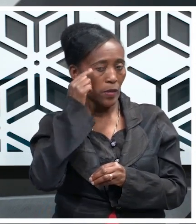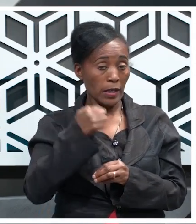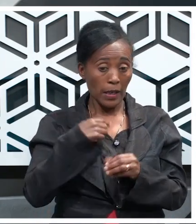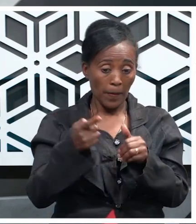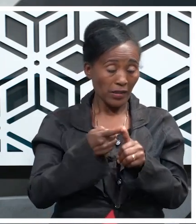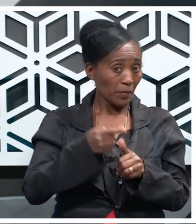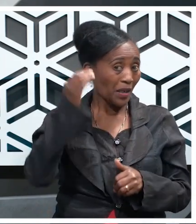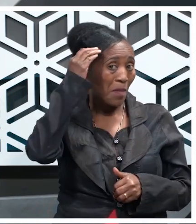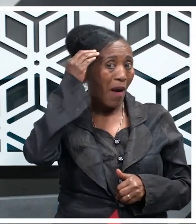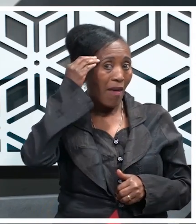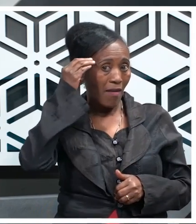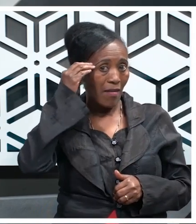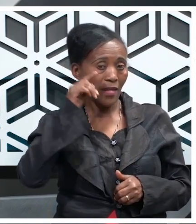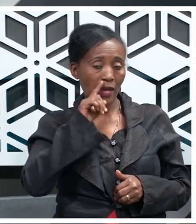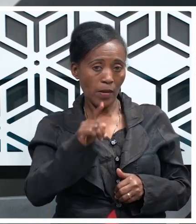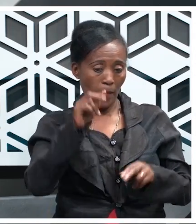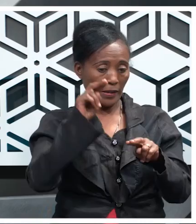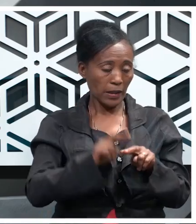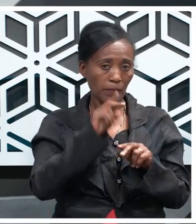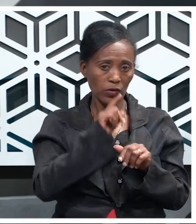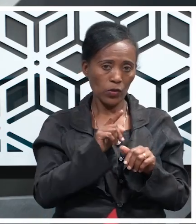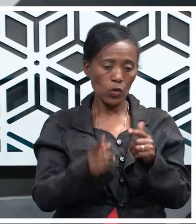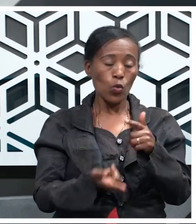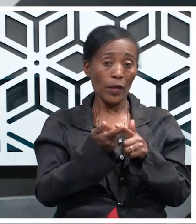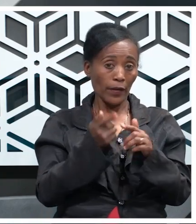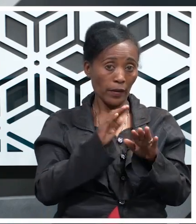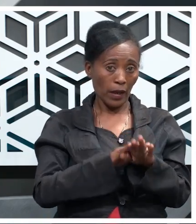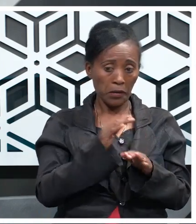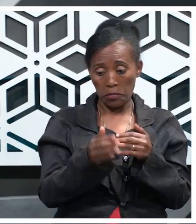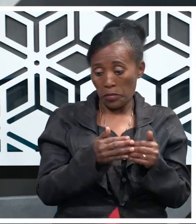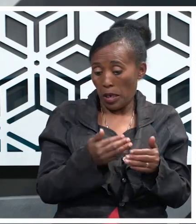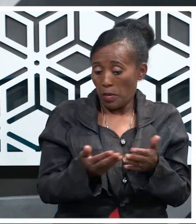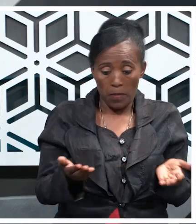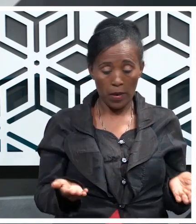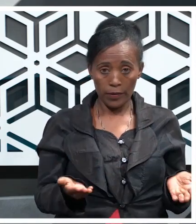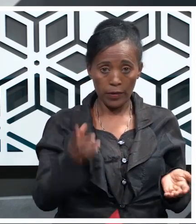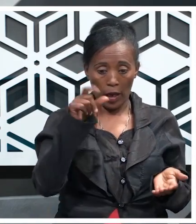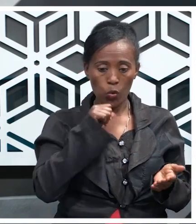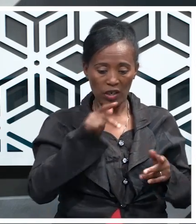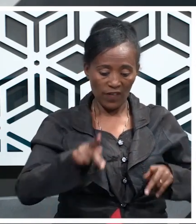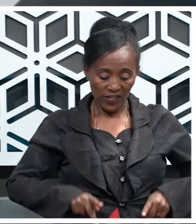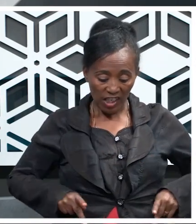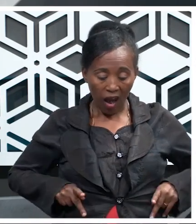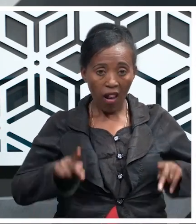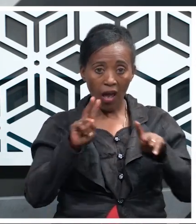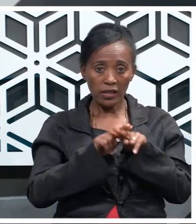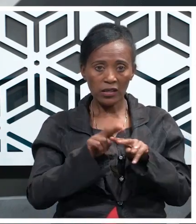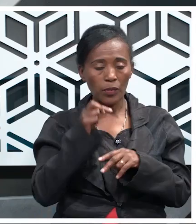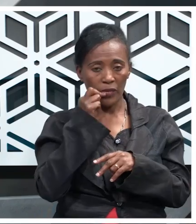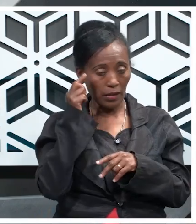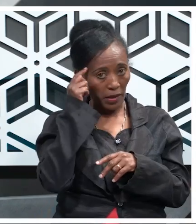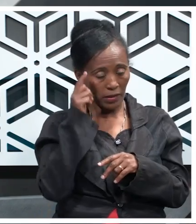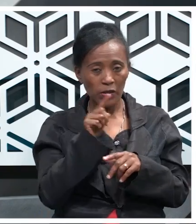ለእኔ መጀመሪያ ማይንድ ነው ፈርስት ላይ ማስቀምጠው ሰከንድ ላይ ግን ምናልባት ያለው የፊዚካል